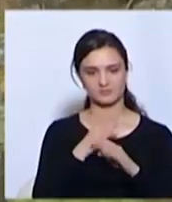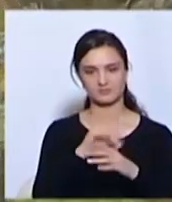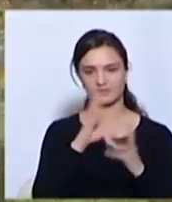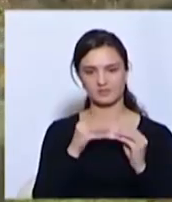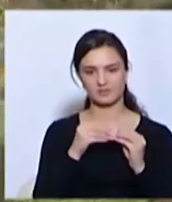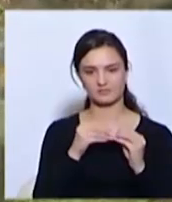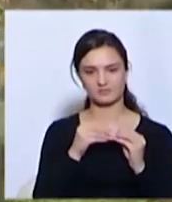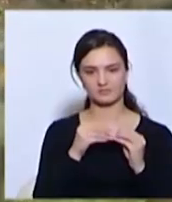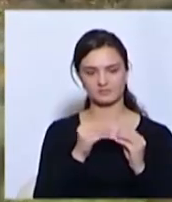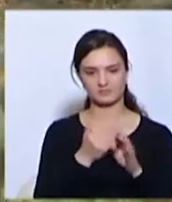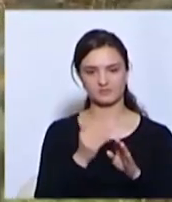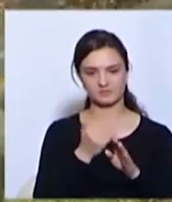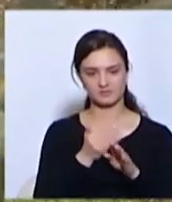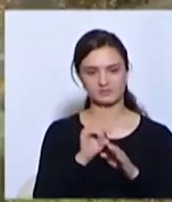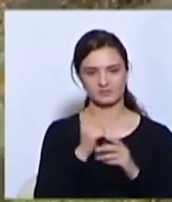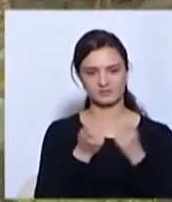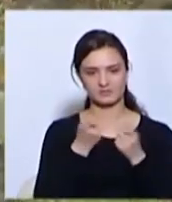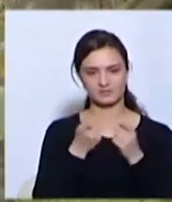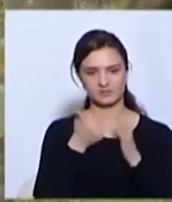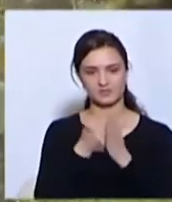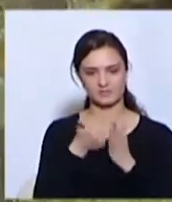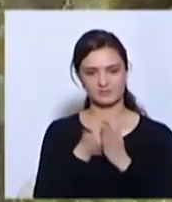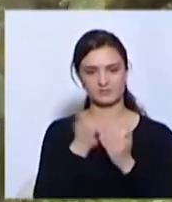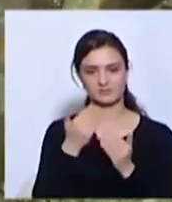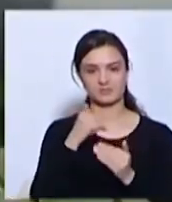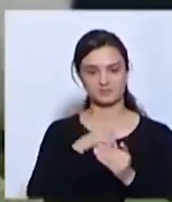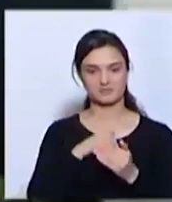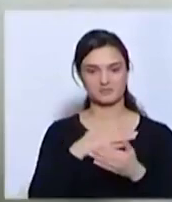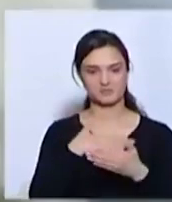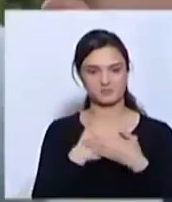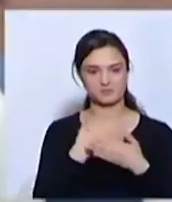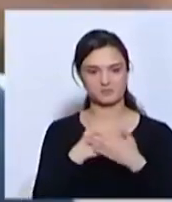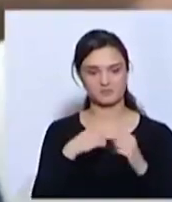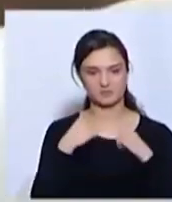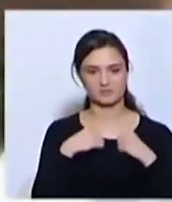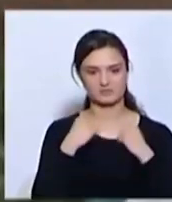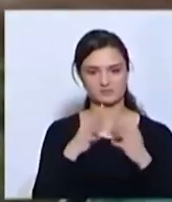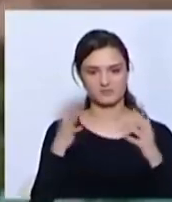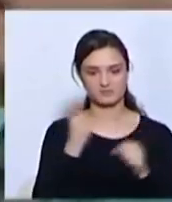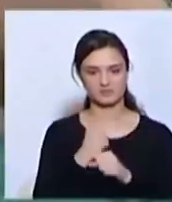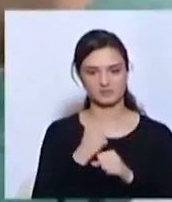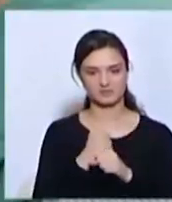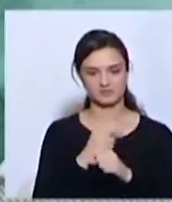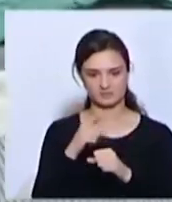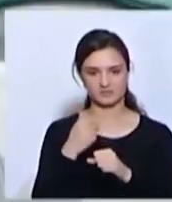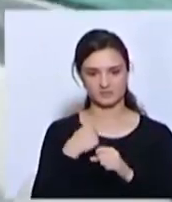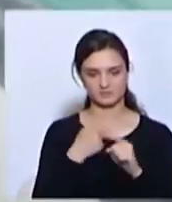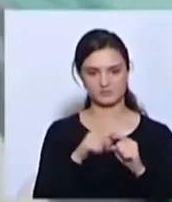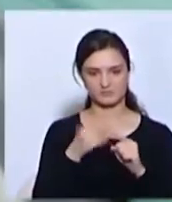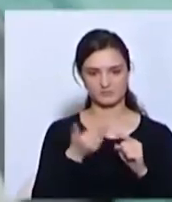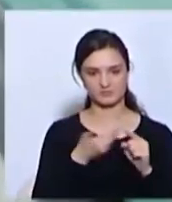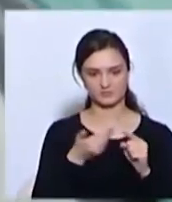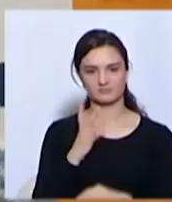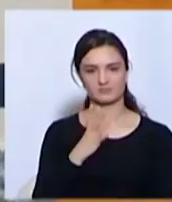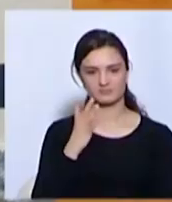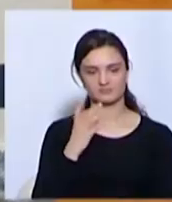ყველა ფეხის ნაბიჯზე, ყველა წვრილმანზე შექება ეს მისთვის დიდი მოტივაციაა. ვცდილობ უფრო მეტი გააკეთოს და ეს ჩვენი